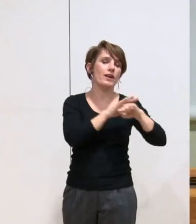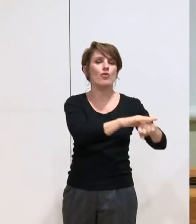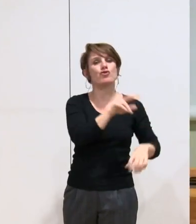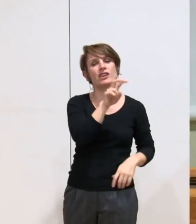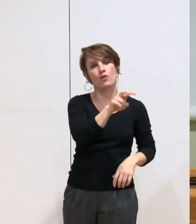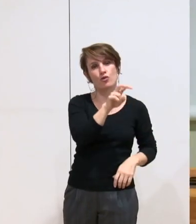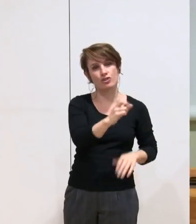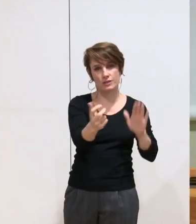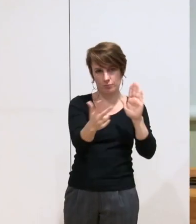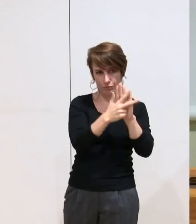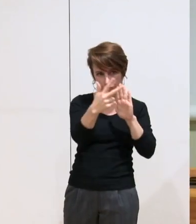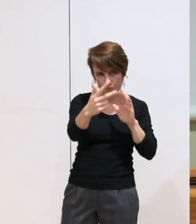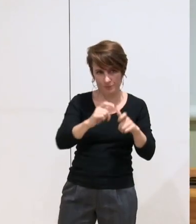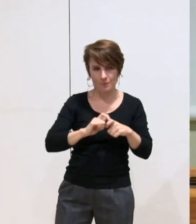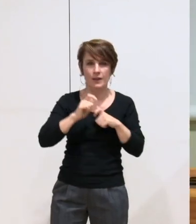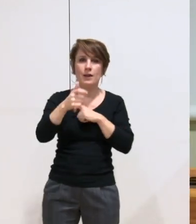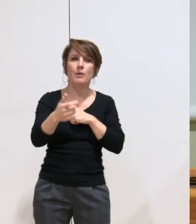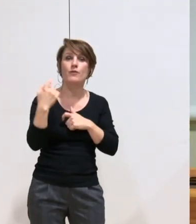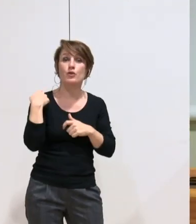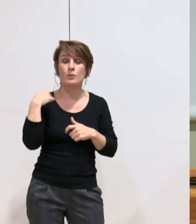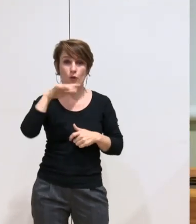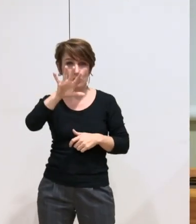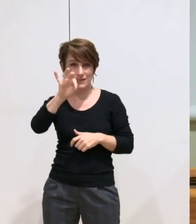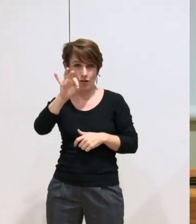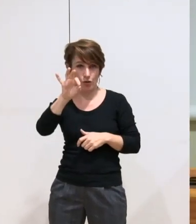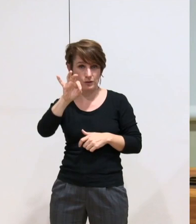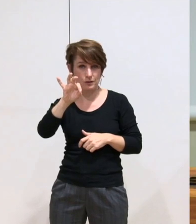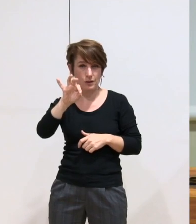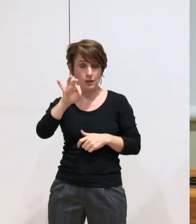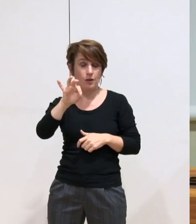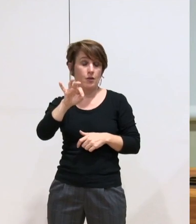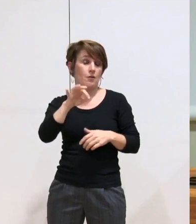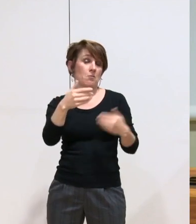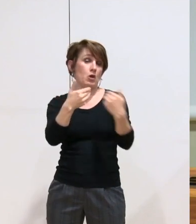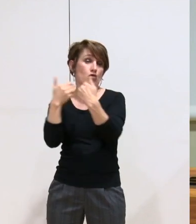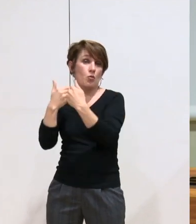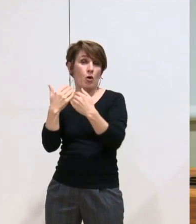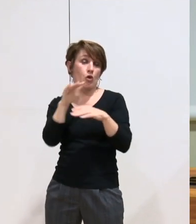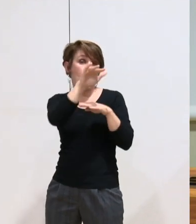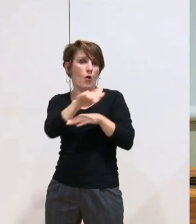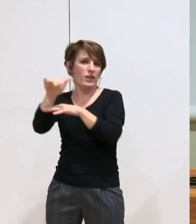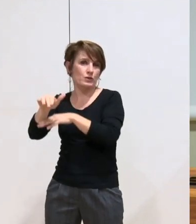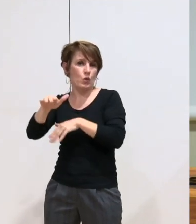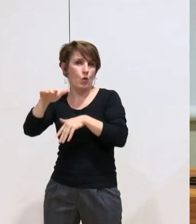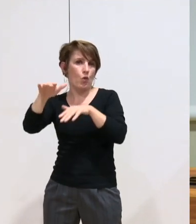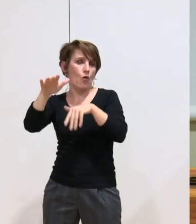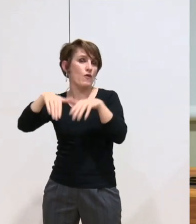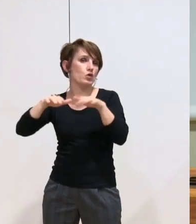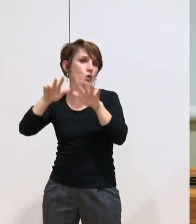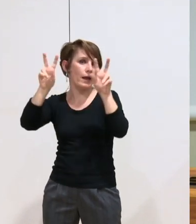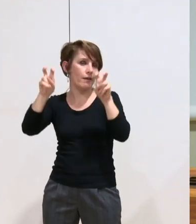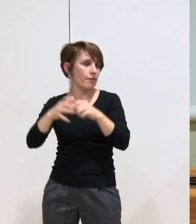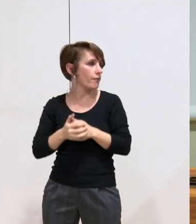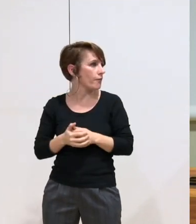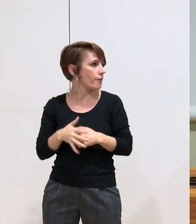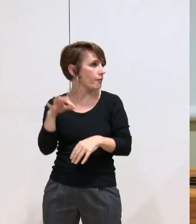écologistes. Délibération adoptée. La 50 porte sur des demandes de protection fonctionnelle. Je la mets aux voix. Qui